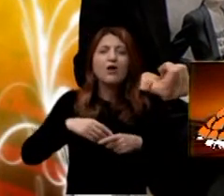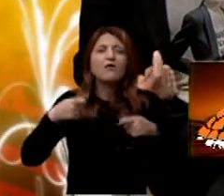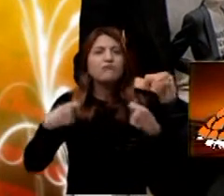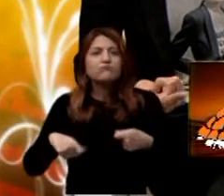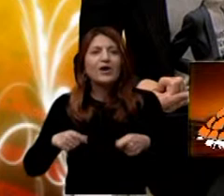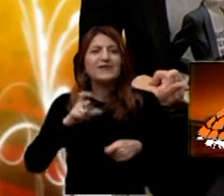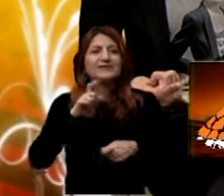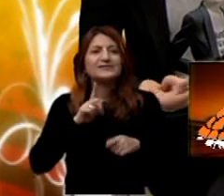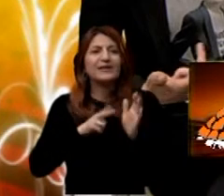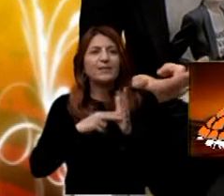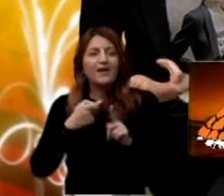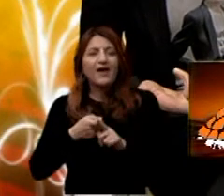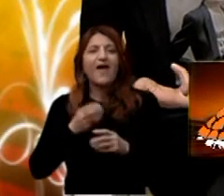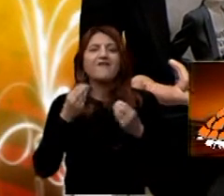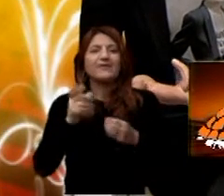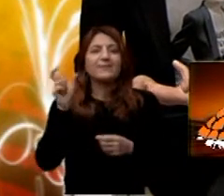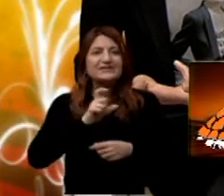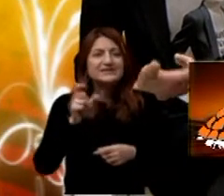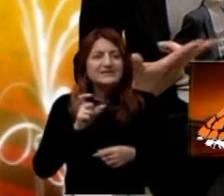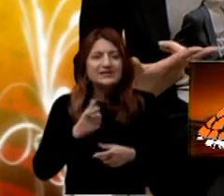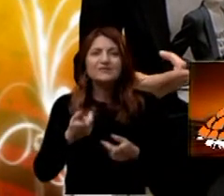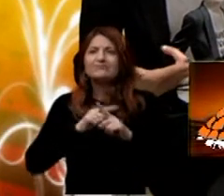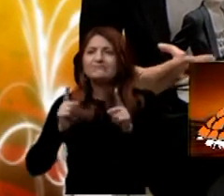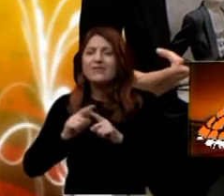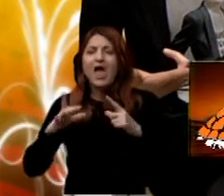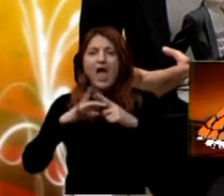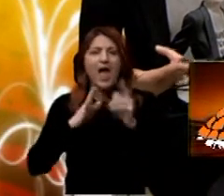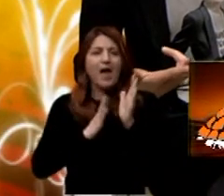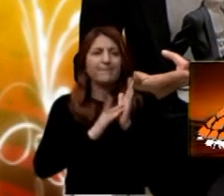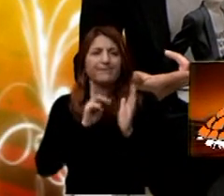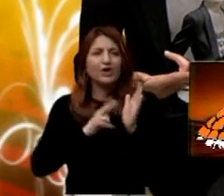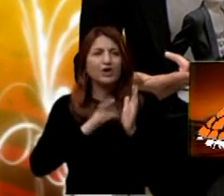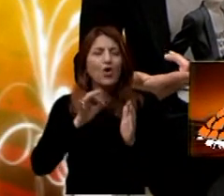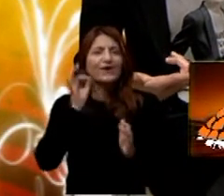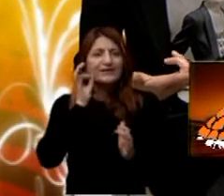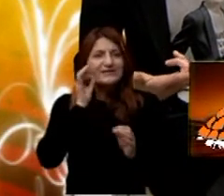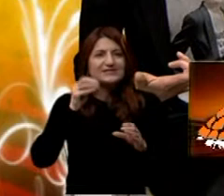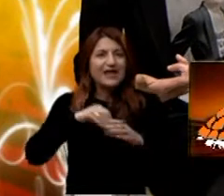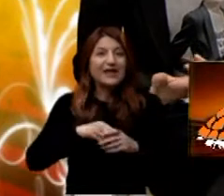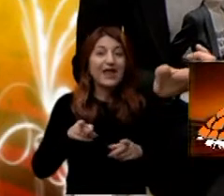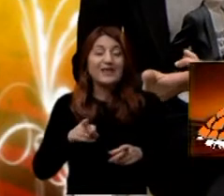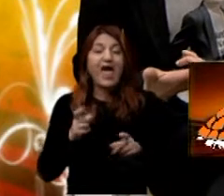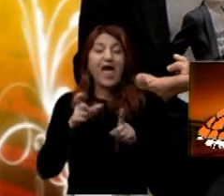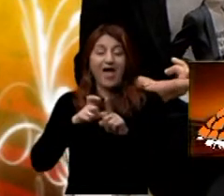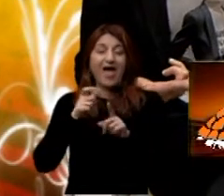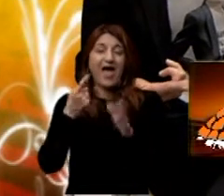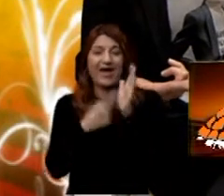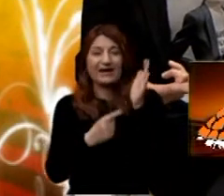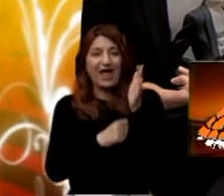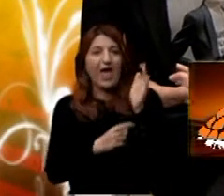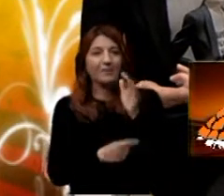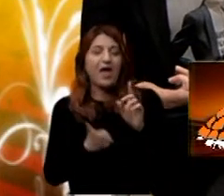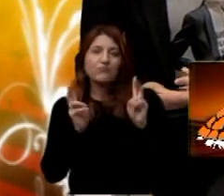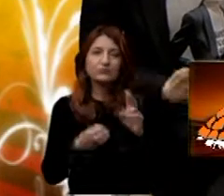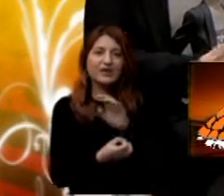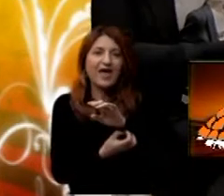recimo i cinkom, vitaminom C, nekim aminokiselinama koje su potrebne da bi zacijelio dekubitus kako treba. Tako da tu zaista imamo